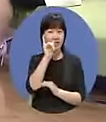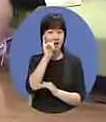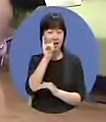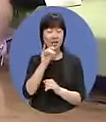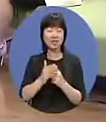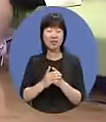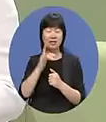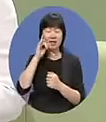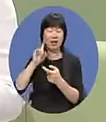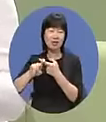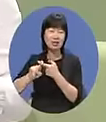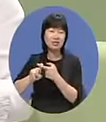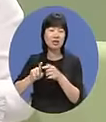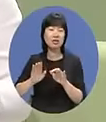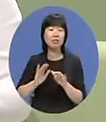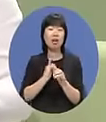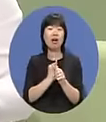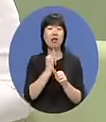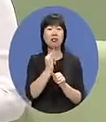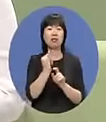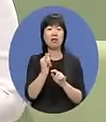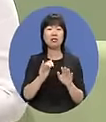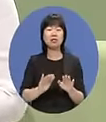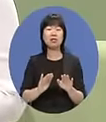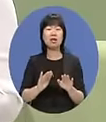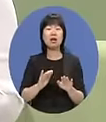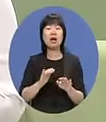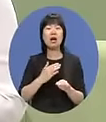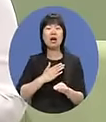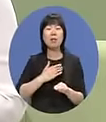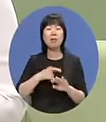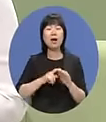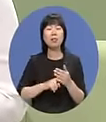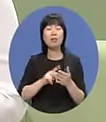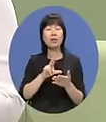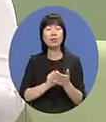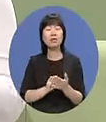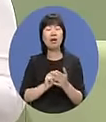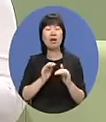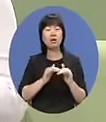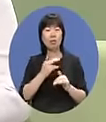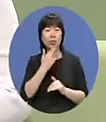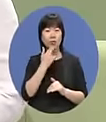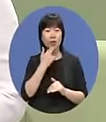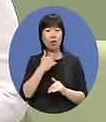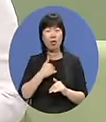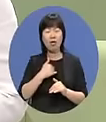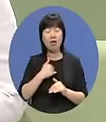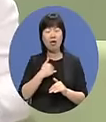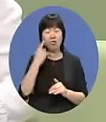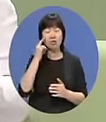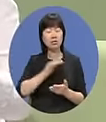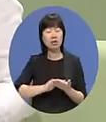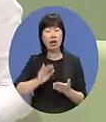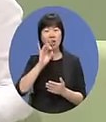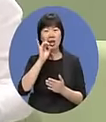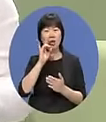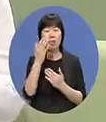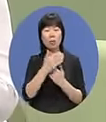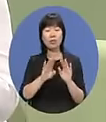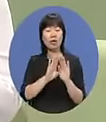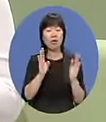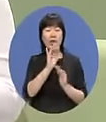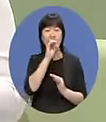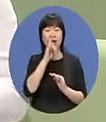관심이 있는 거예요. 네. 그런데 이제 아내들은 사실 가슴의 문제가 해결이 안 되면, 내려갈 수가 없거든요. 몸이 열리지가